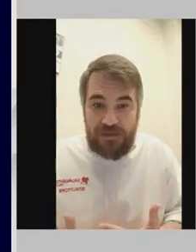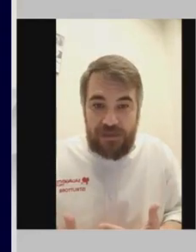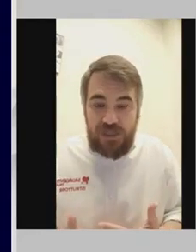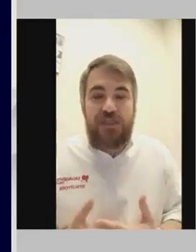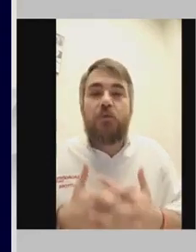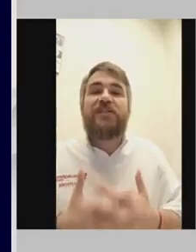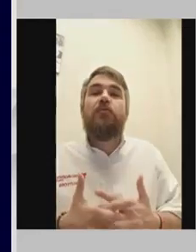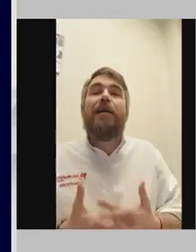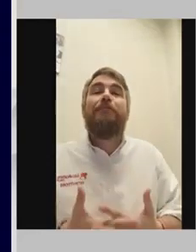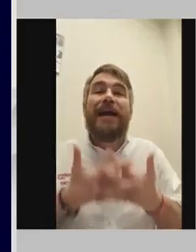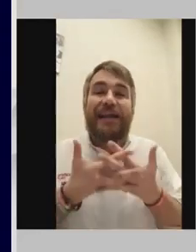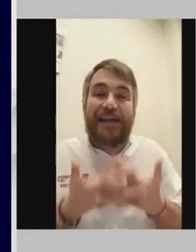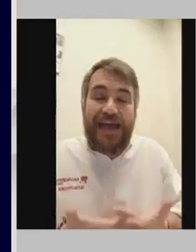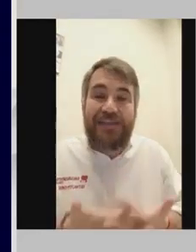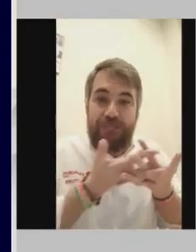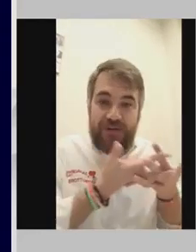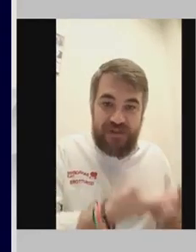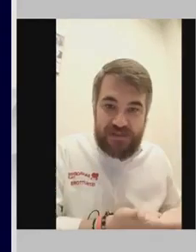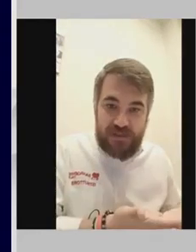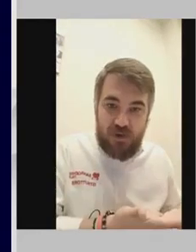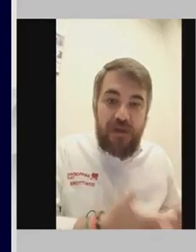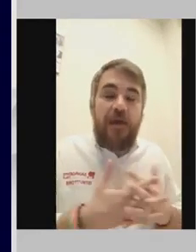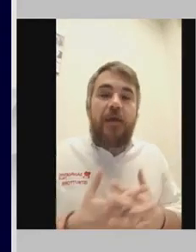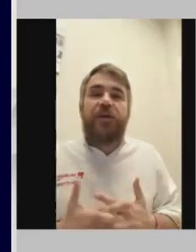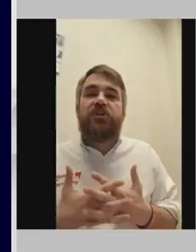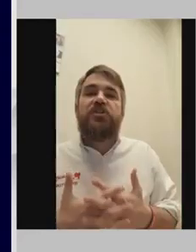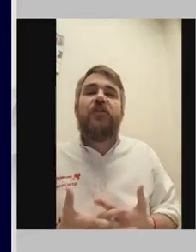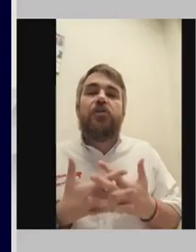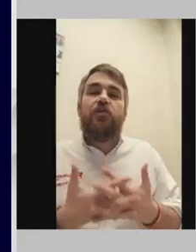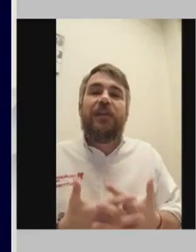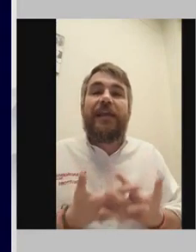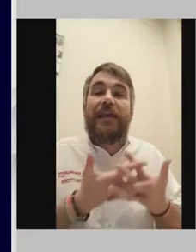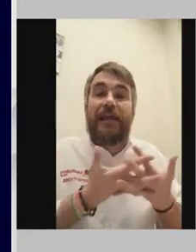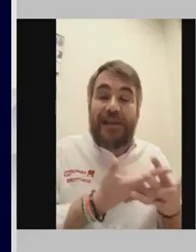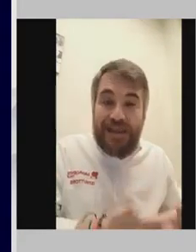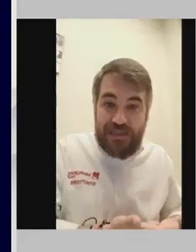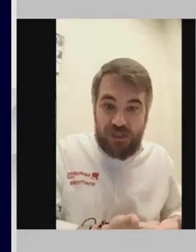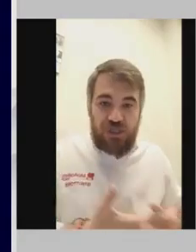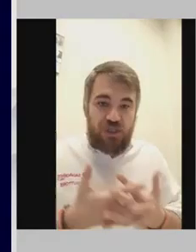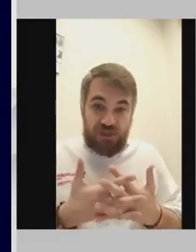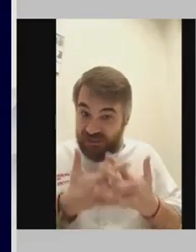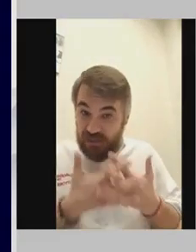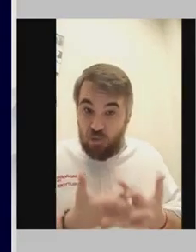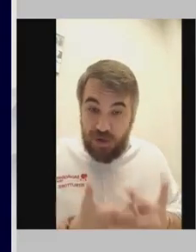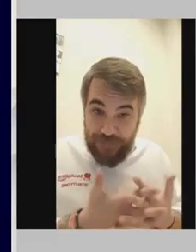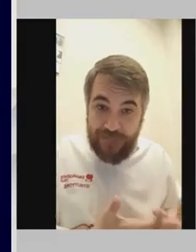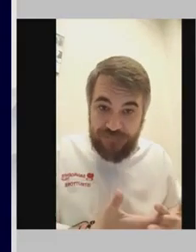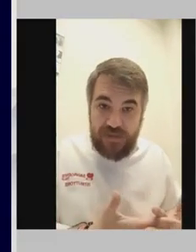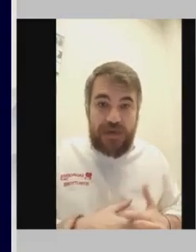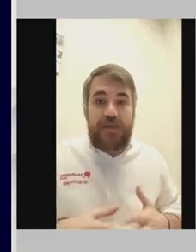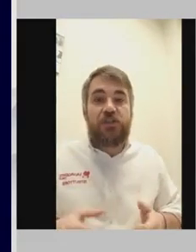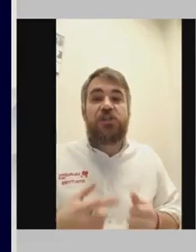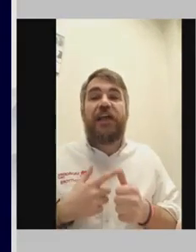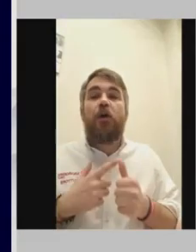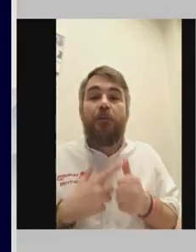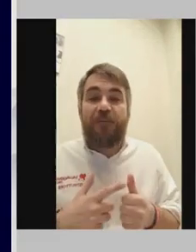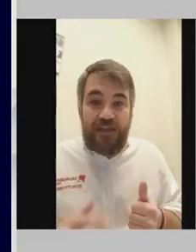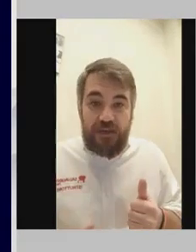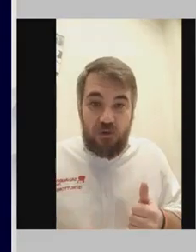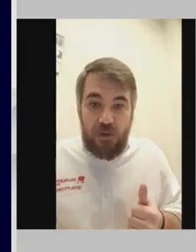è una tragedia, questa è una mancata prevenzione. Quindi ci vogliono delle leggi, sicuramente delle leggi,